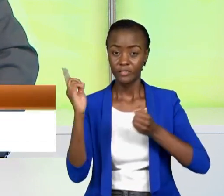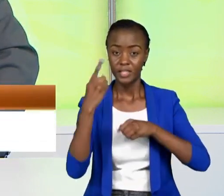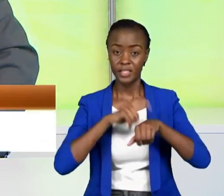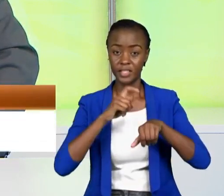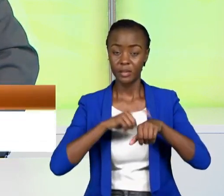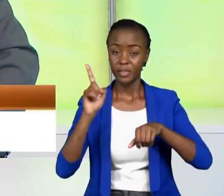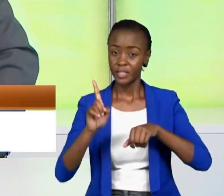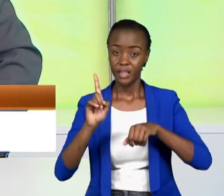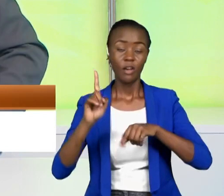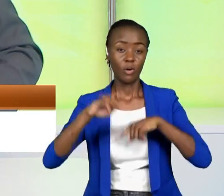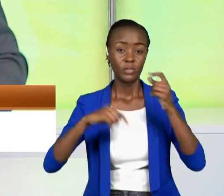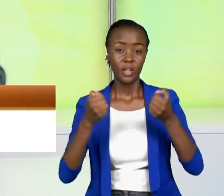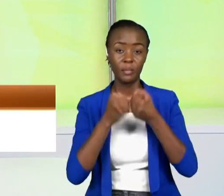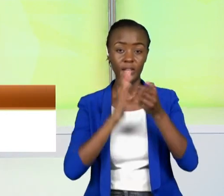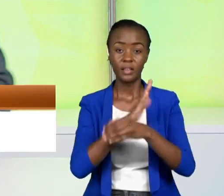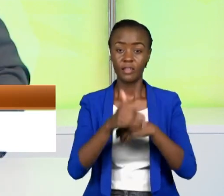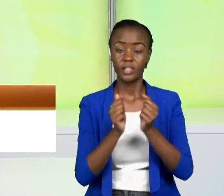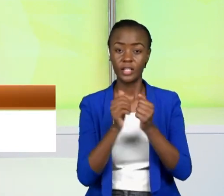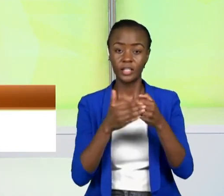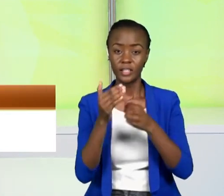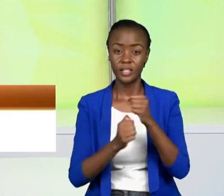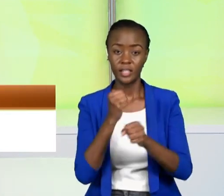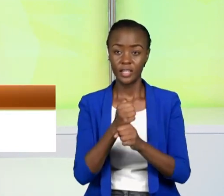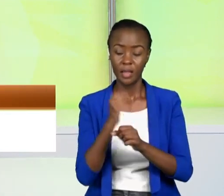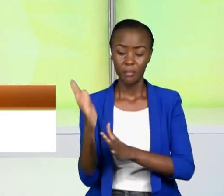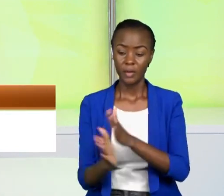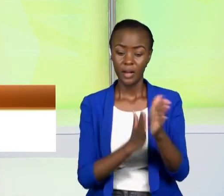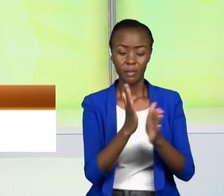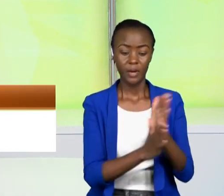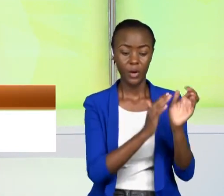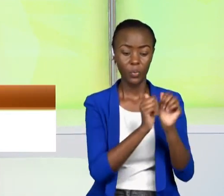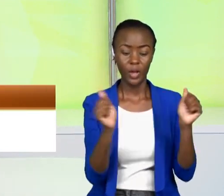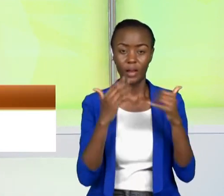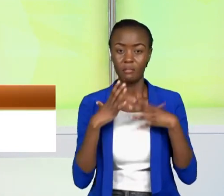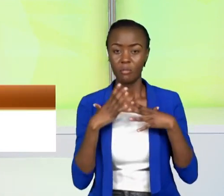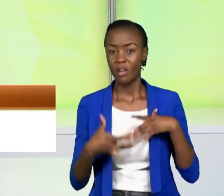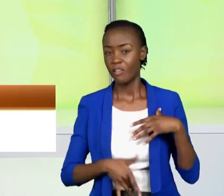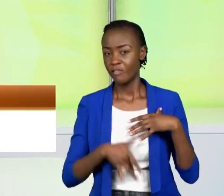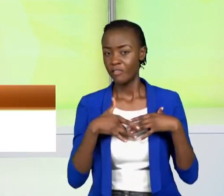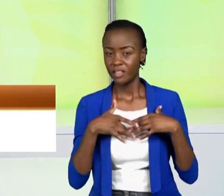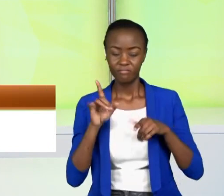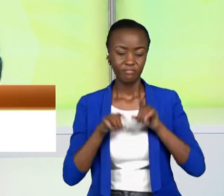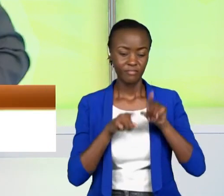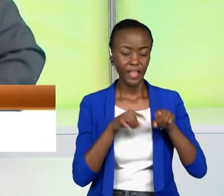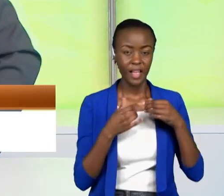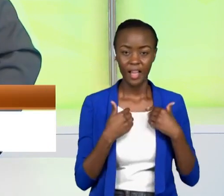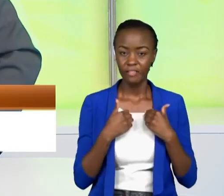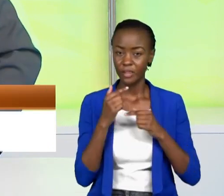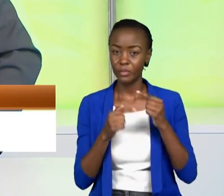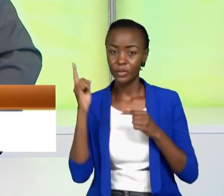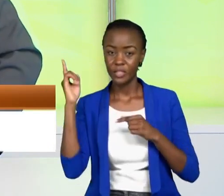humo nchini baada ya miaka 19. Maandalizi kemkem yanafanyika huku wakazi wakiwa na hisia tofauti tofauti kuhusu hafla hii